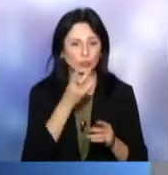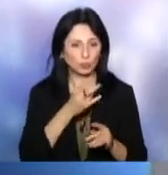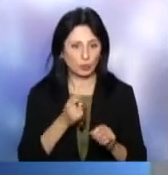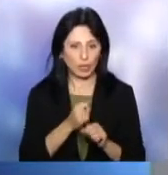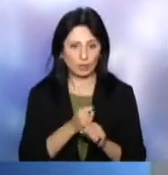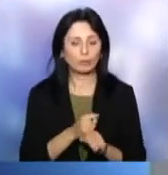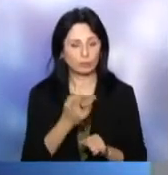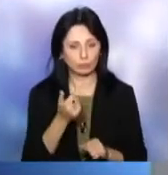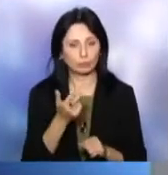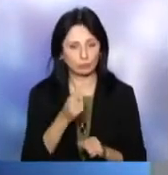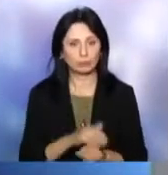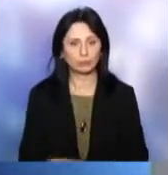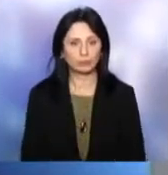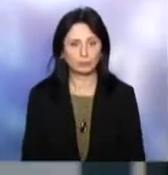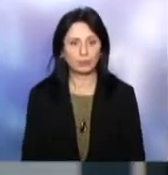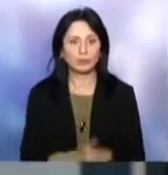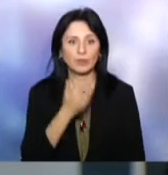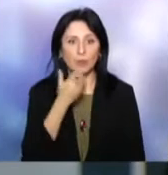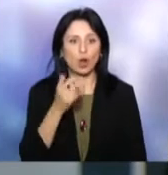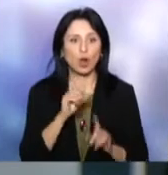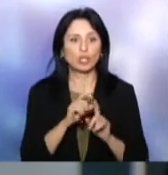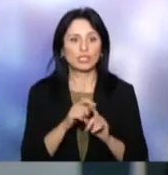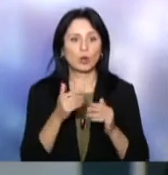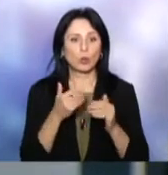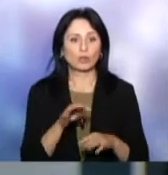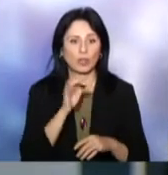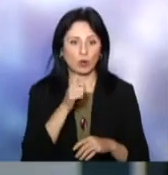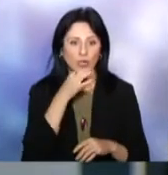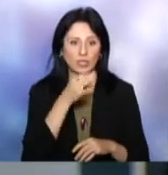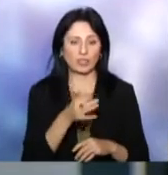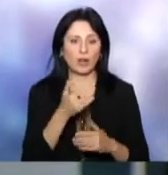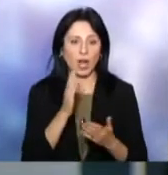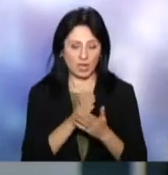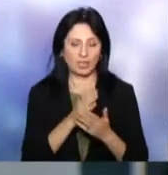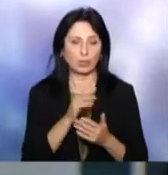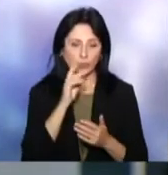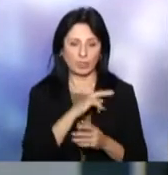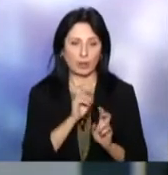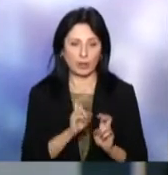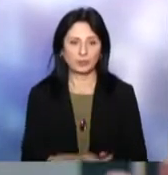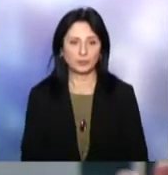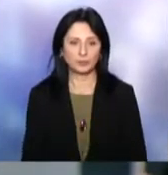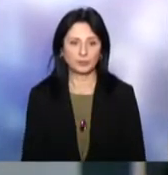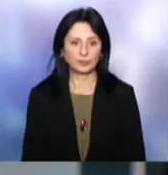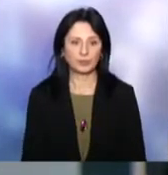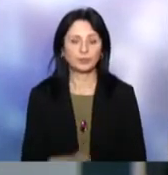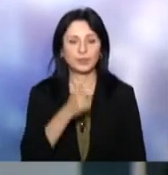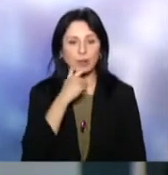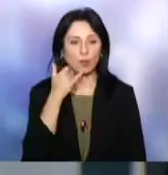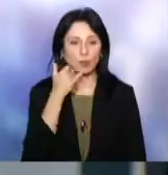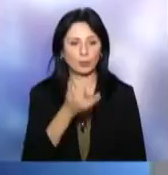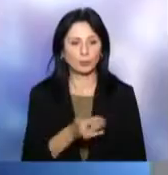გამოიყენოს? გასაკვირველია და ბოლო სიტყვა უკვე როგორც გითხარით არსებობს. კი ბატონო, კიდევ ერთი მაყურებელი